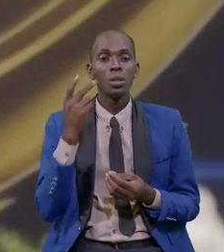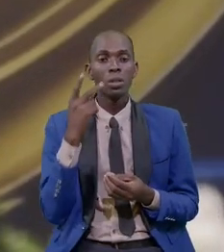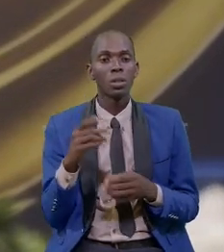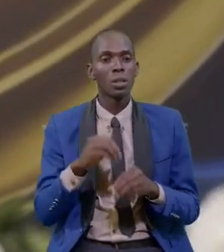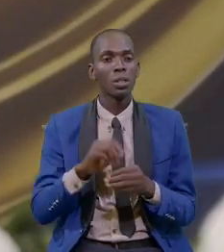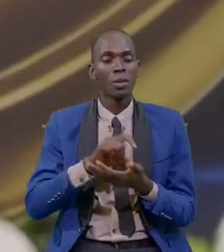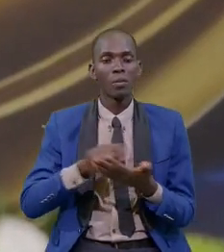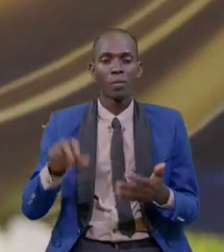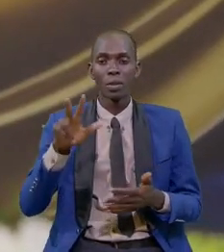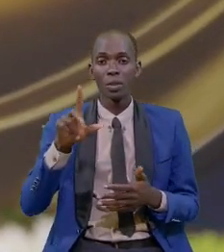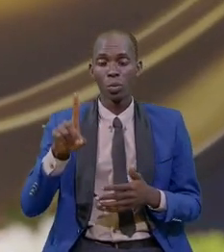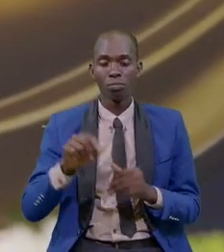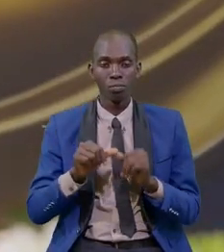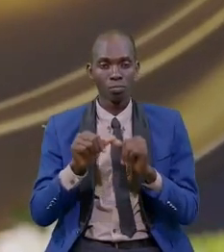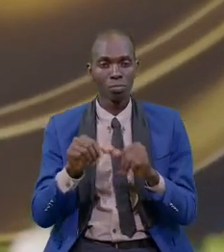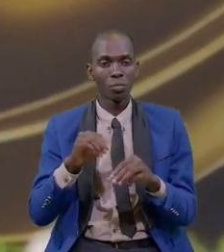Le verset 31.